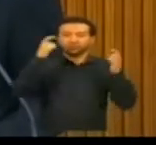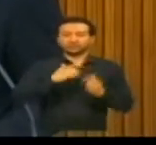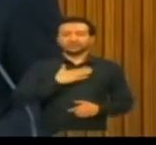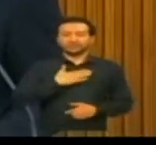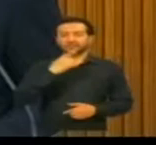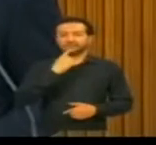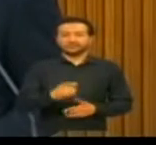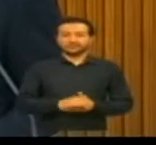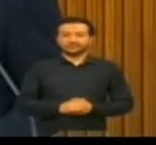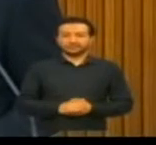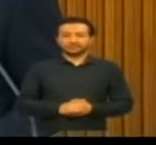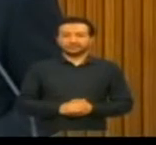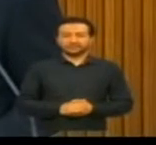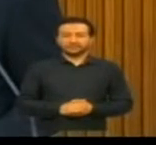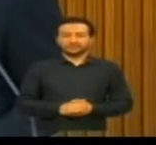diyor.